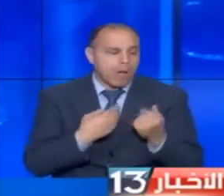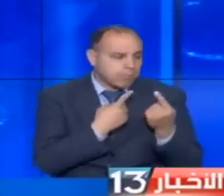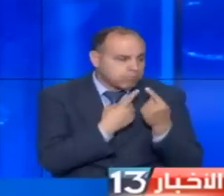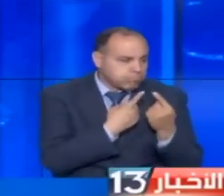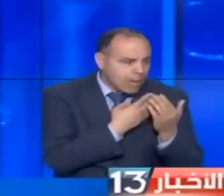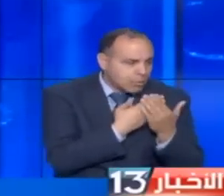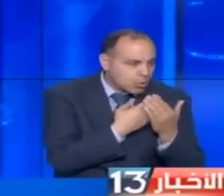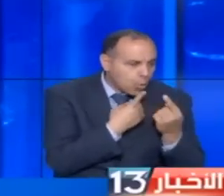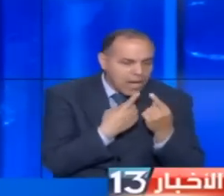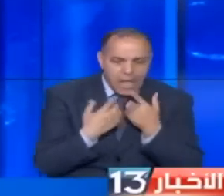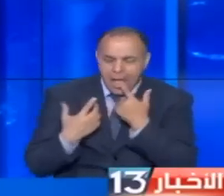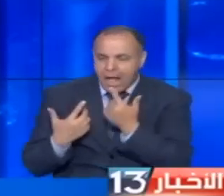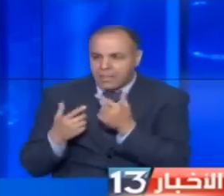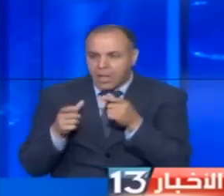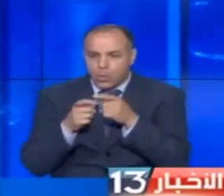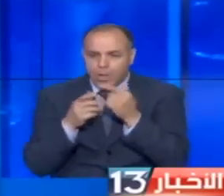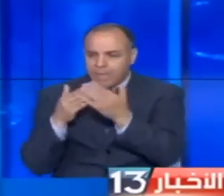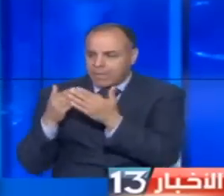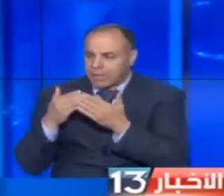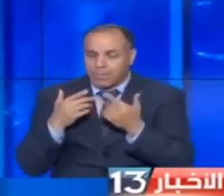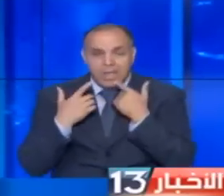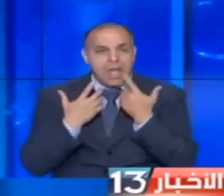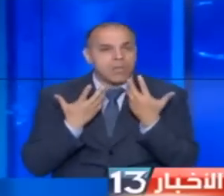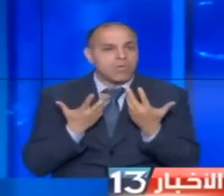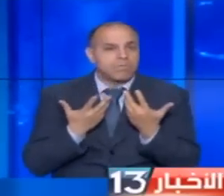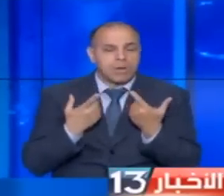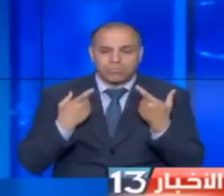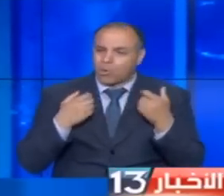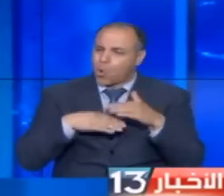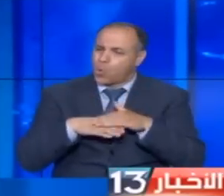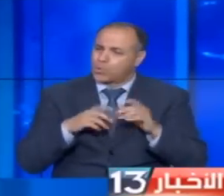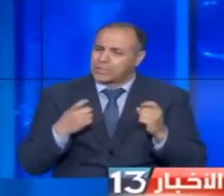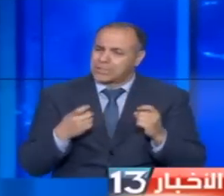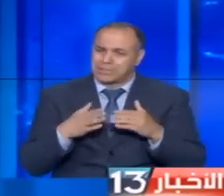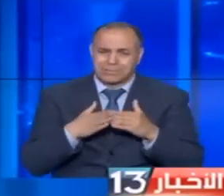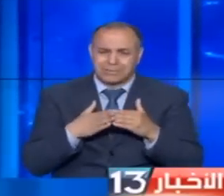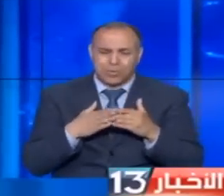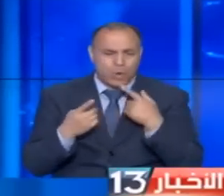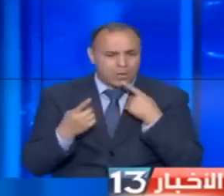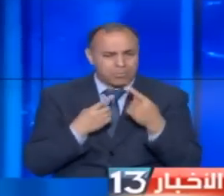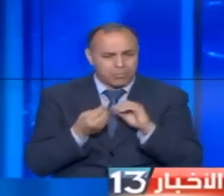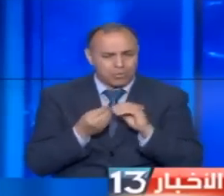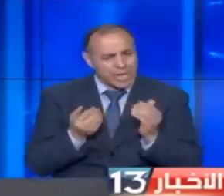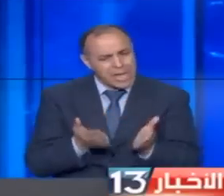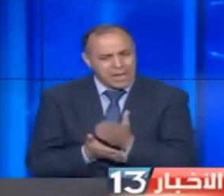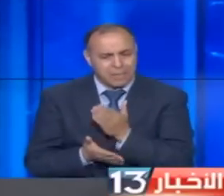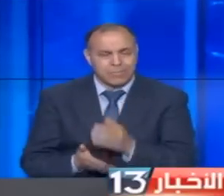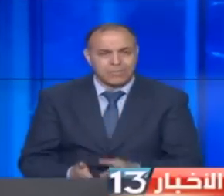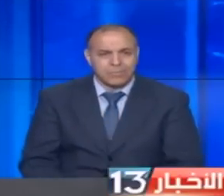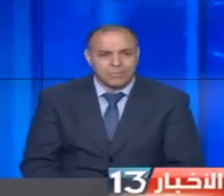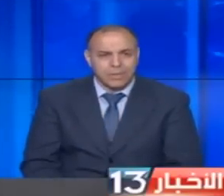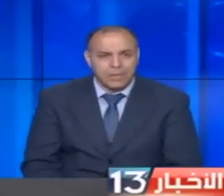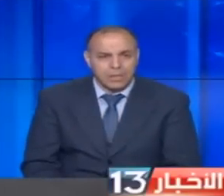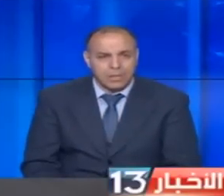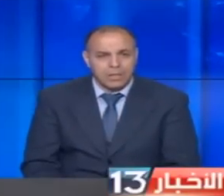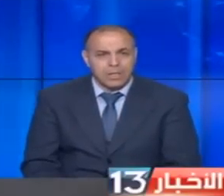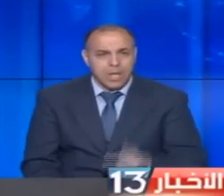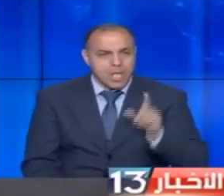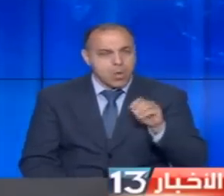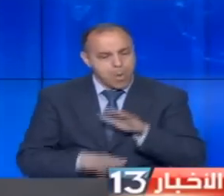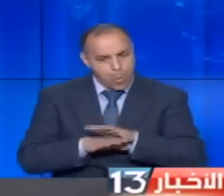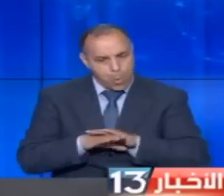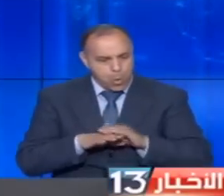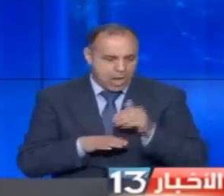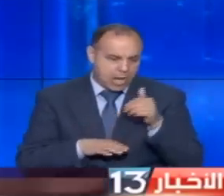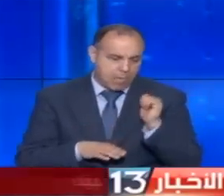سيما في بلدان الجوار صحيا لوقف اطلاق النار و احتواء الازمه يوم هيدي شهدت